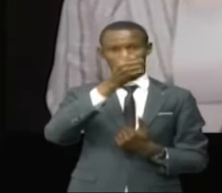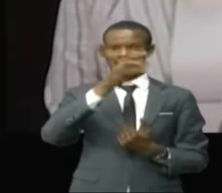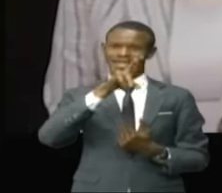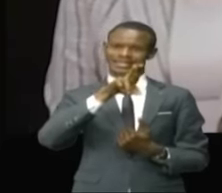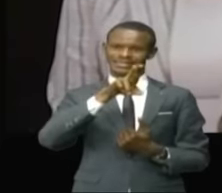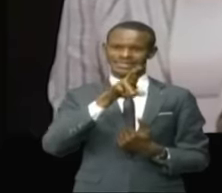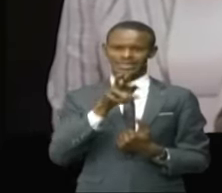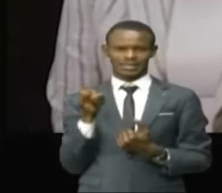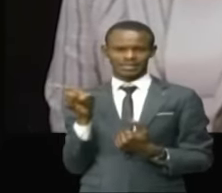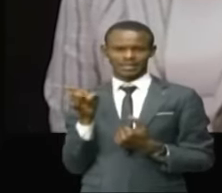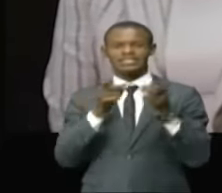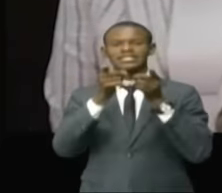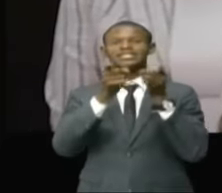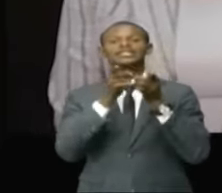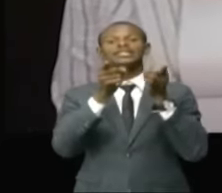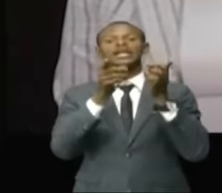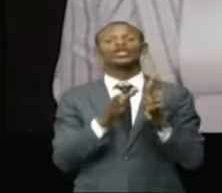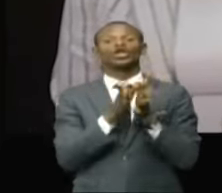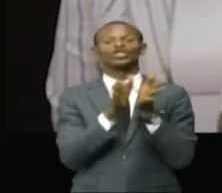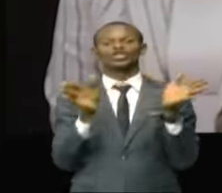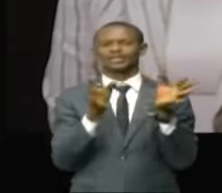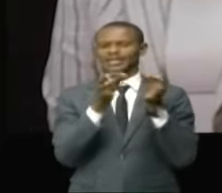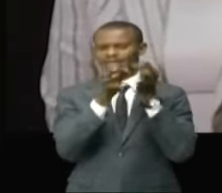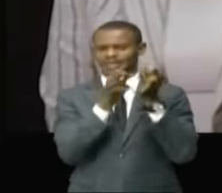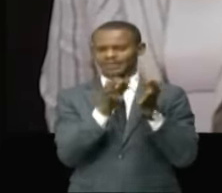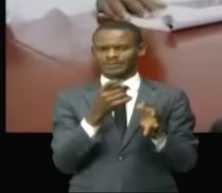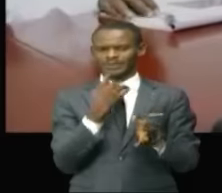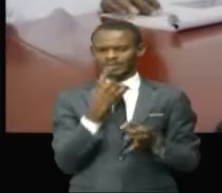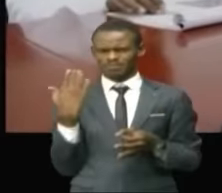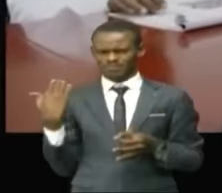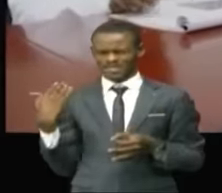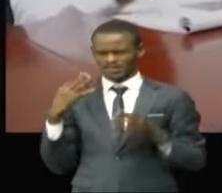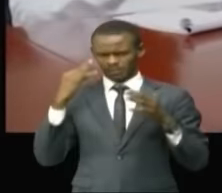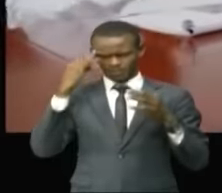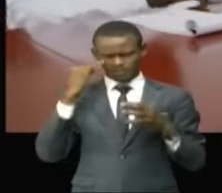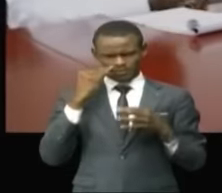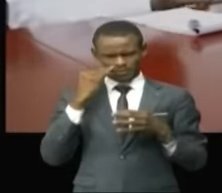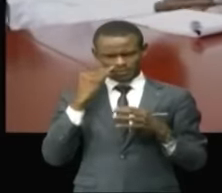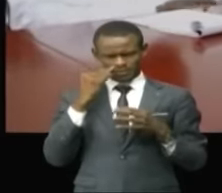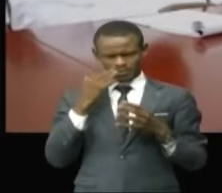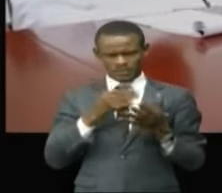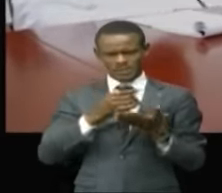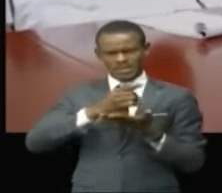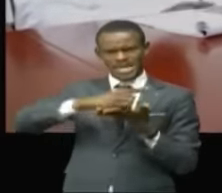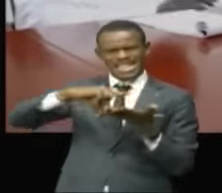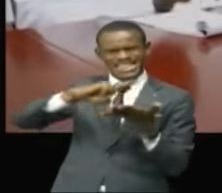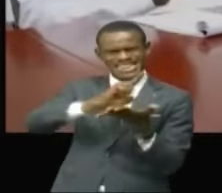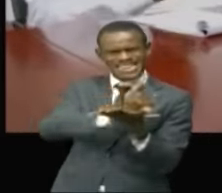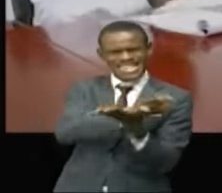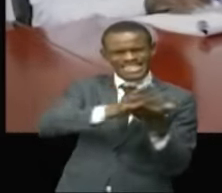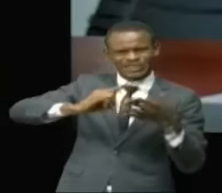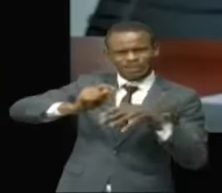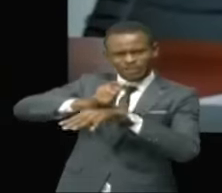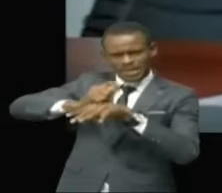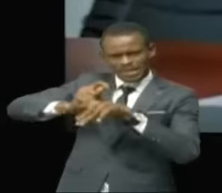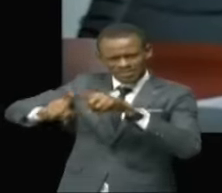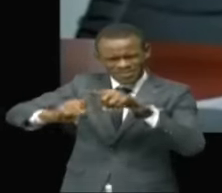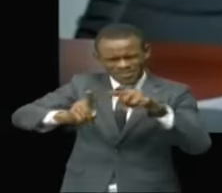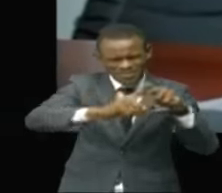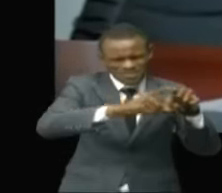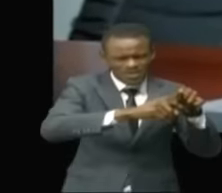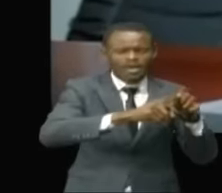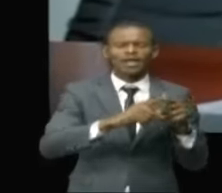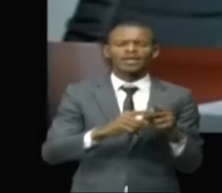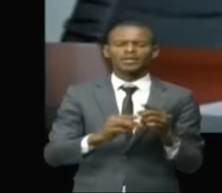pouvoir amener le développement dans les ETD, mais en se basant sur des plans locaux de développement qui sont clairs et précis. Et